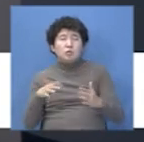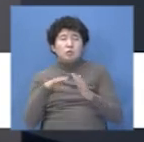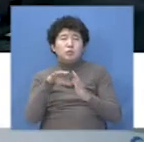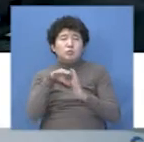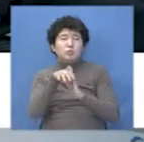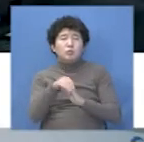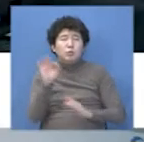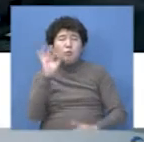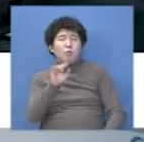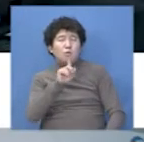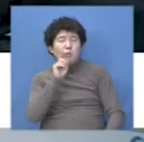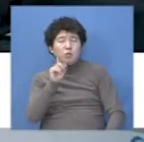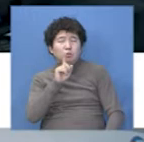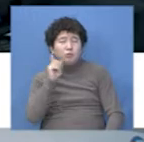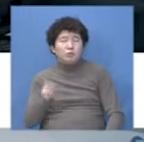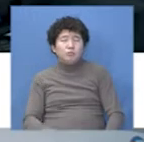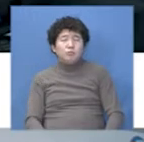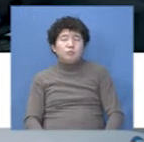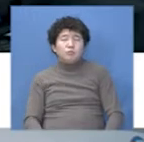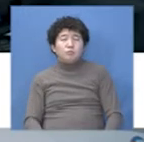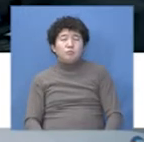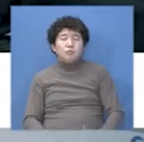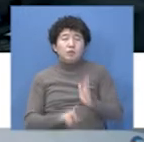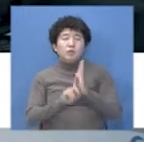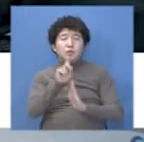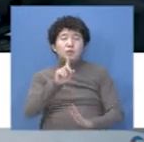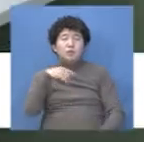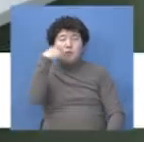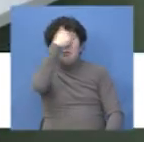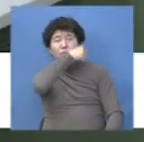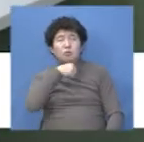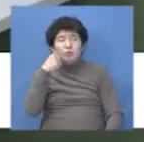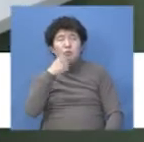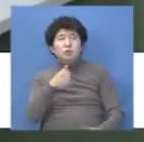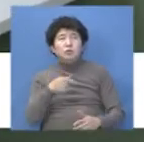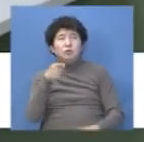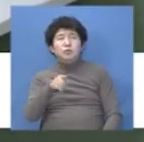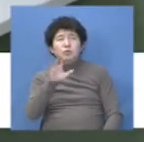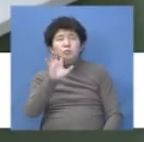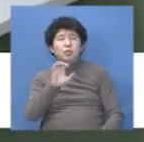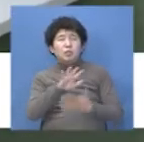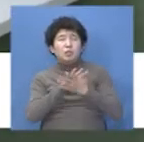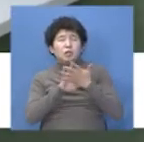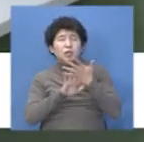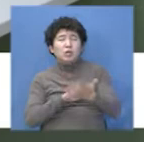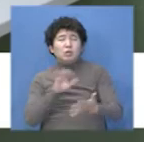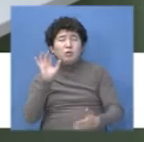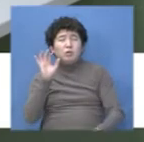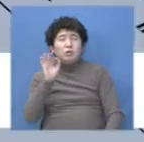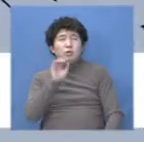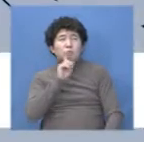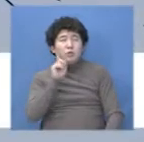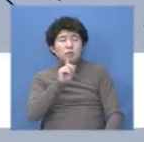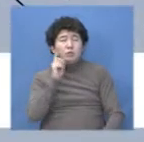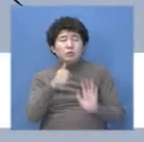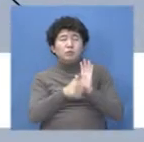молодежи. По информации ведомства, с начала этого года в центр поступило более 1500 заявок от молодежи. Около